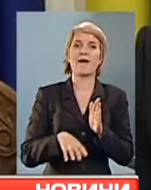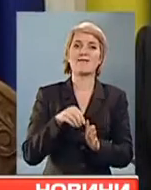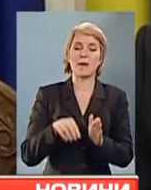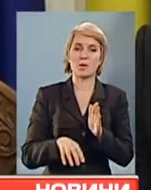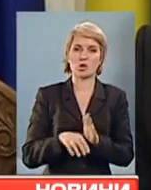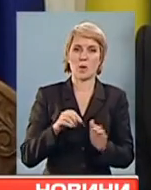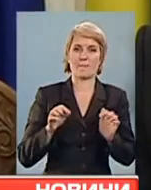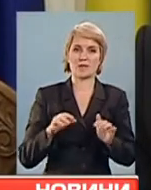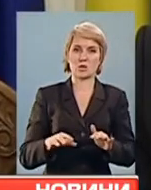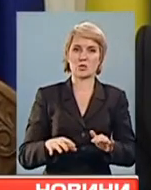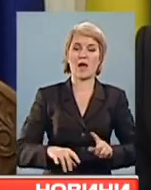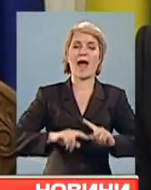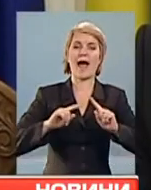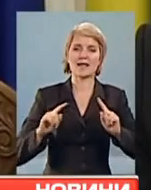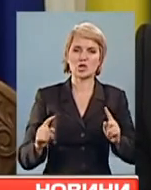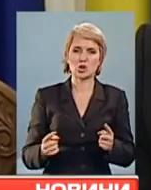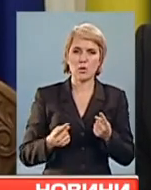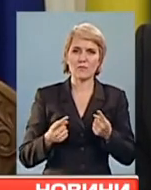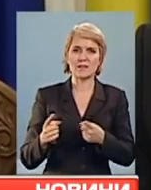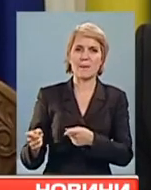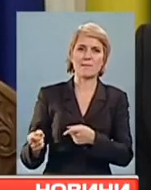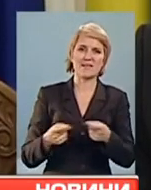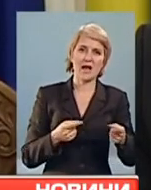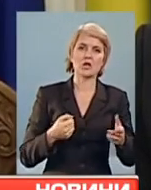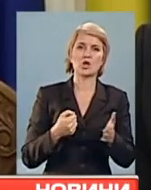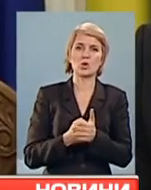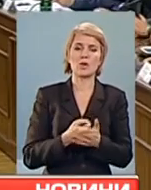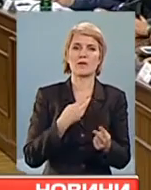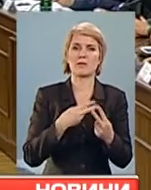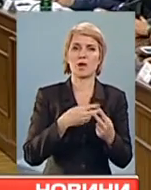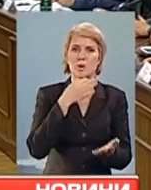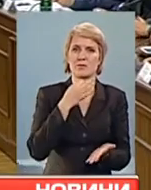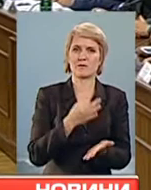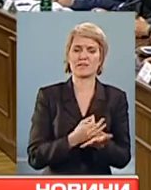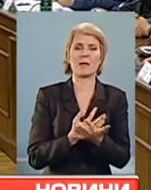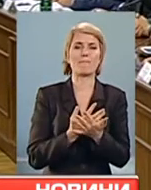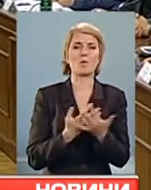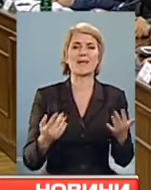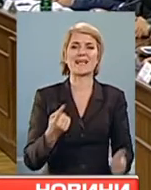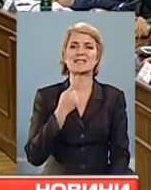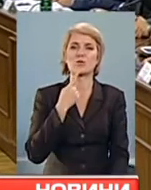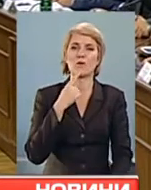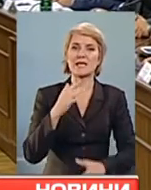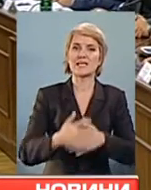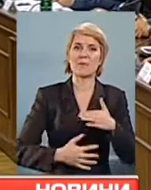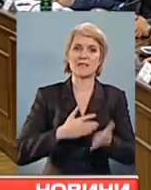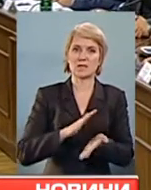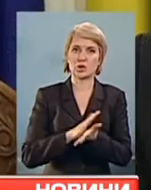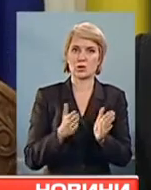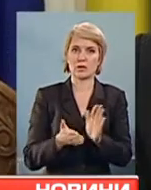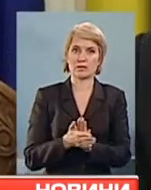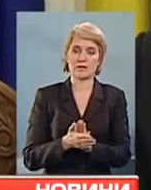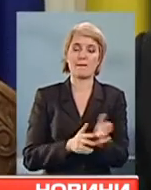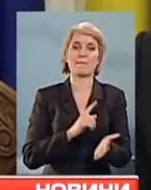процесу, арештовувати і притягати до кримінальної відповідальності. Будь-які спроби по дестабілізації